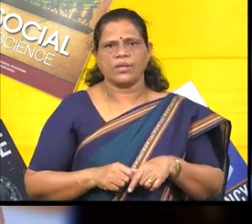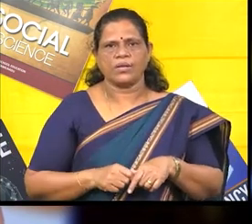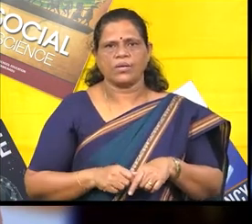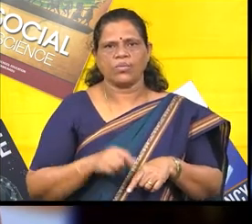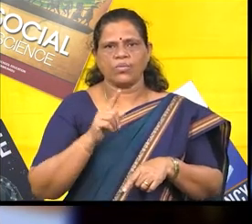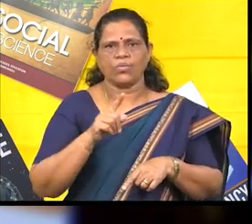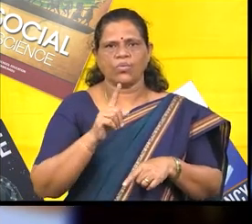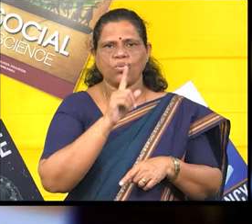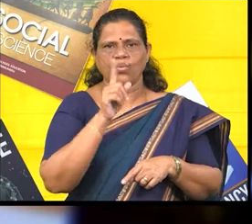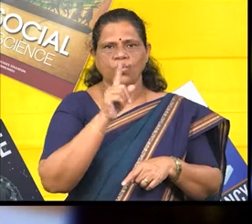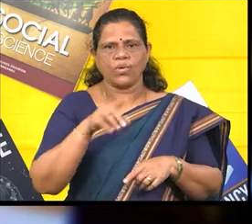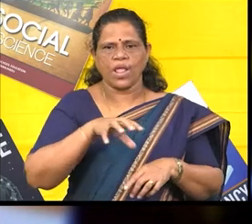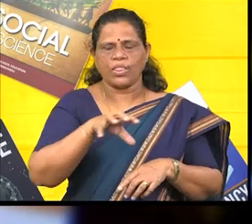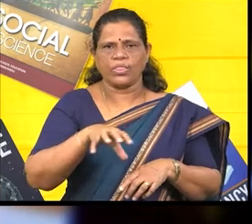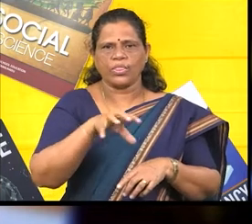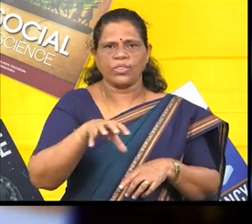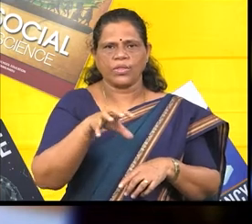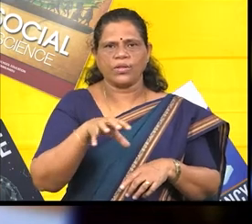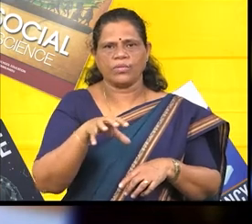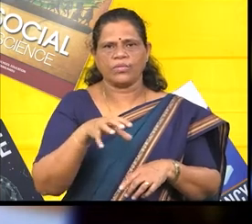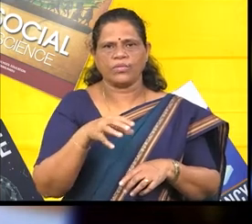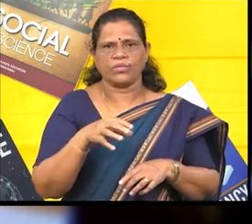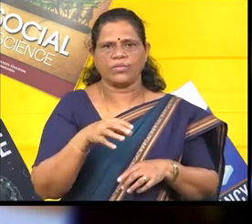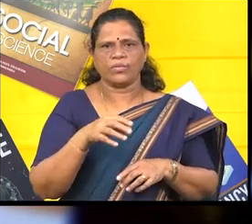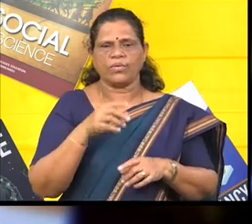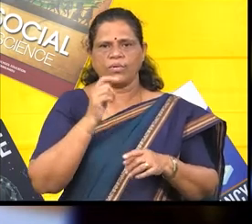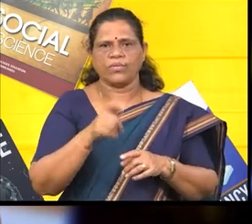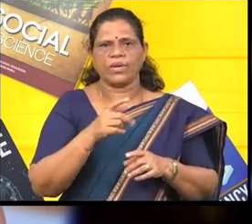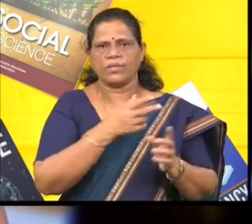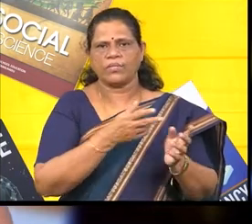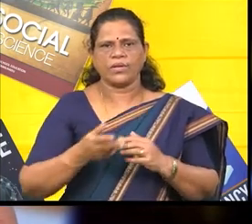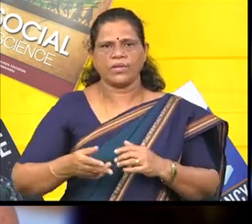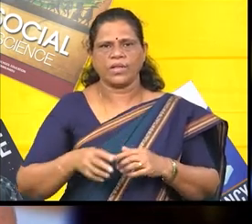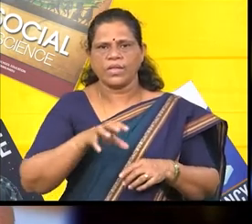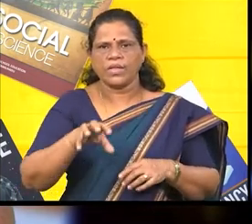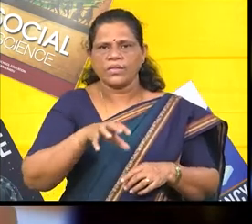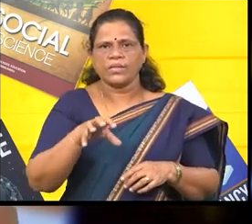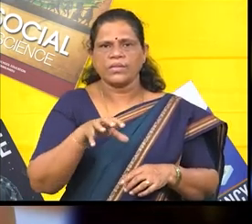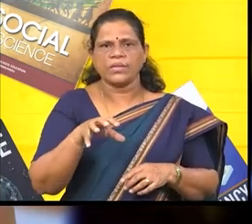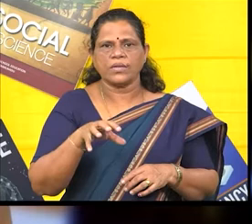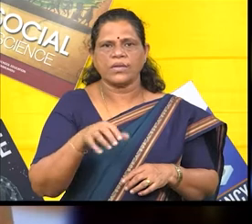ஒரு ஊரிலே ஒரு திருட்டு வழக்கு ஒன்று வருகிறது. அந்த திருட்டை